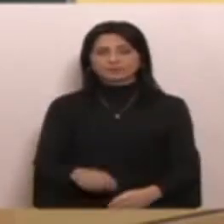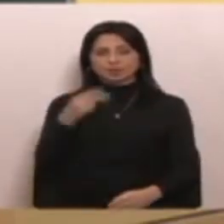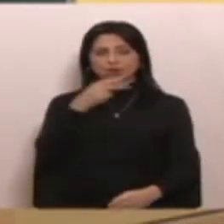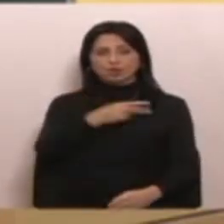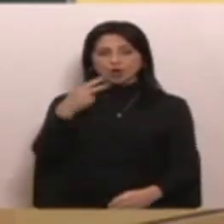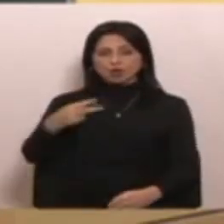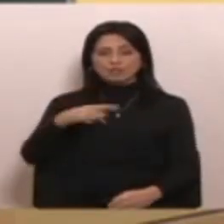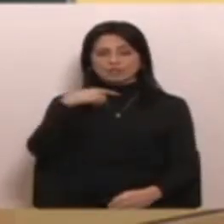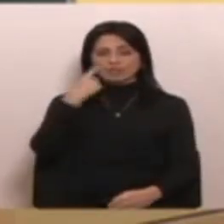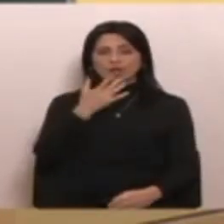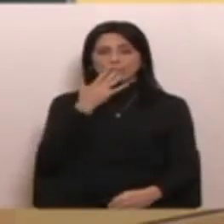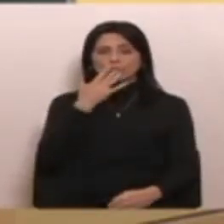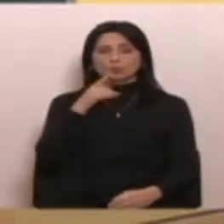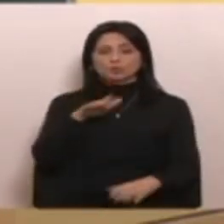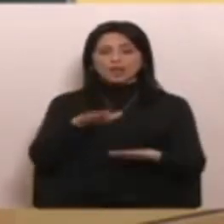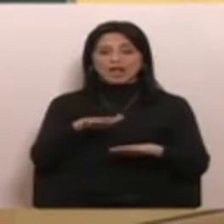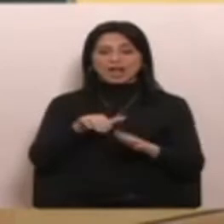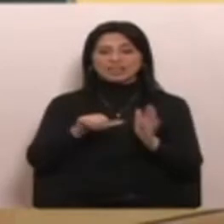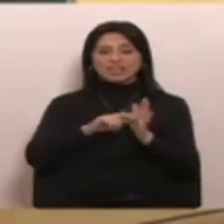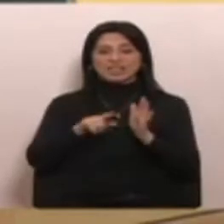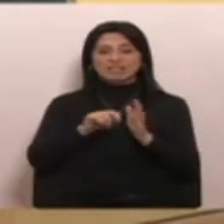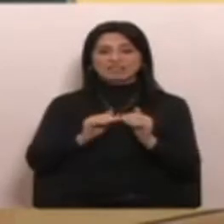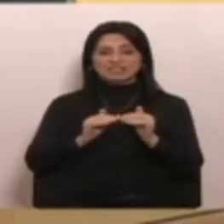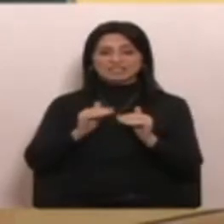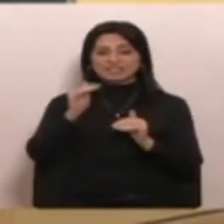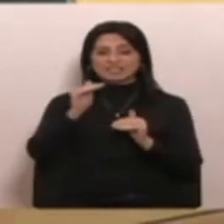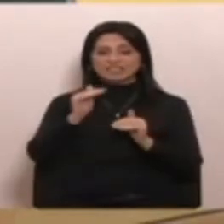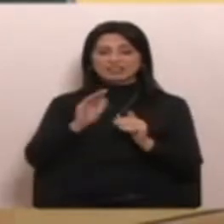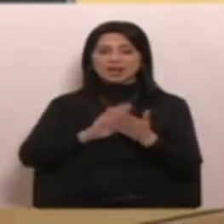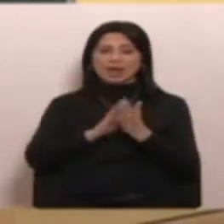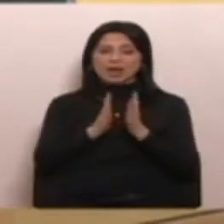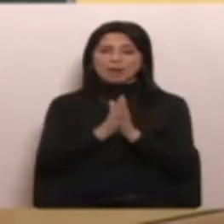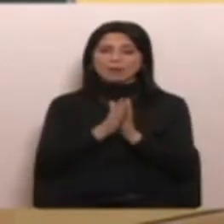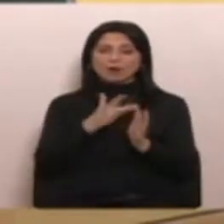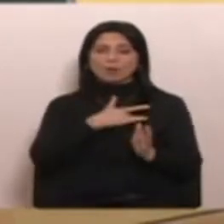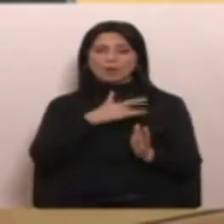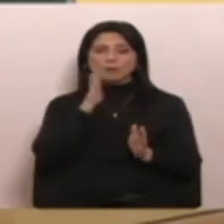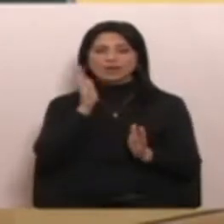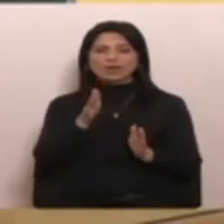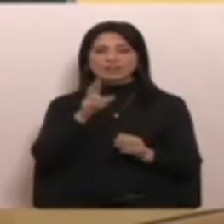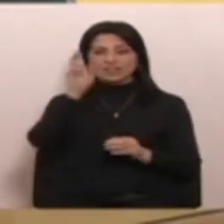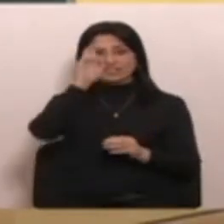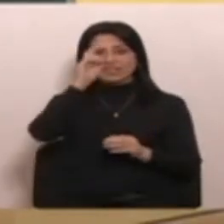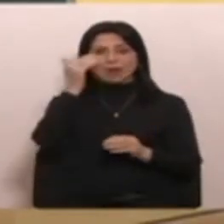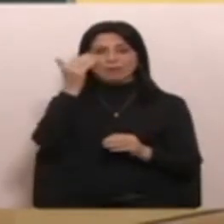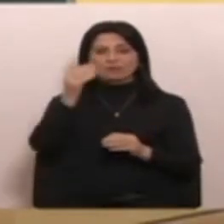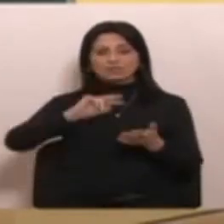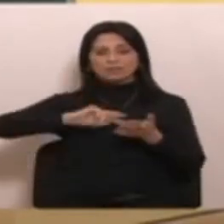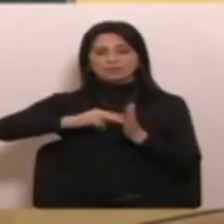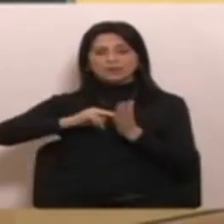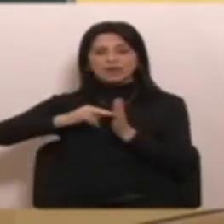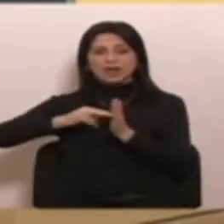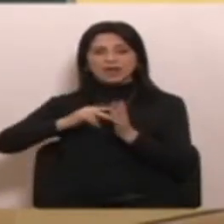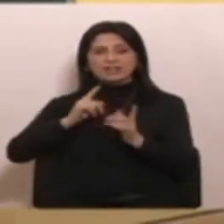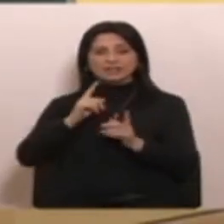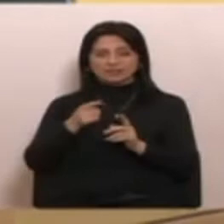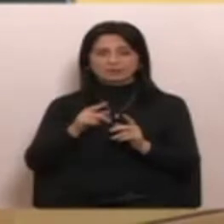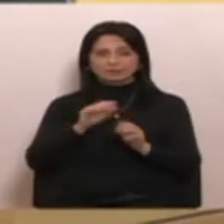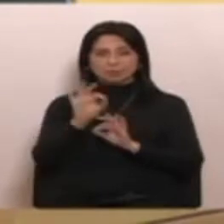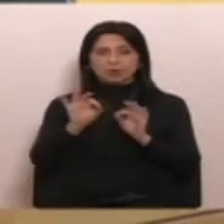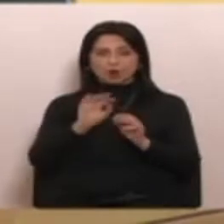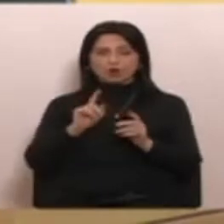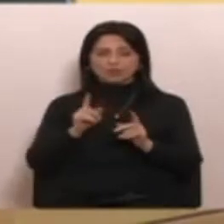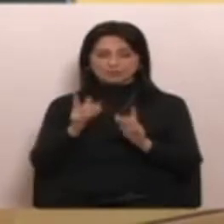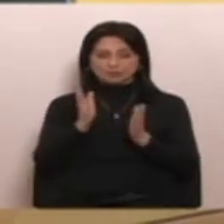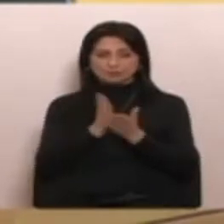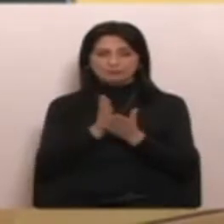2020 წელს უცხოური და ადგილობრივი ინვესტიციების ზრდა განპირობებული იქნება როგორც სახელმწიფოს მიერ დაგეგმილ ინფრასტრუქტურული პროექტებით,